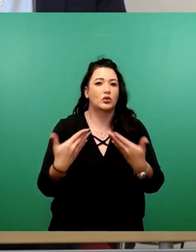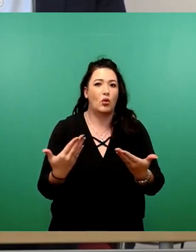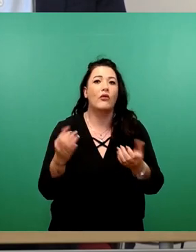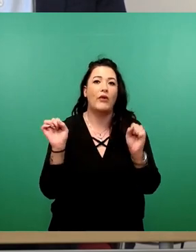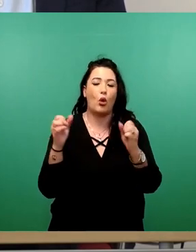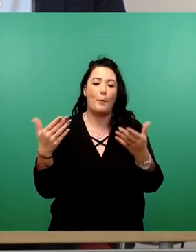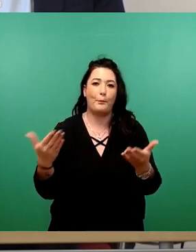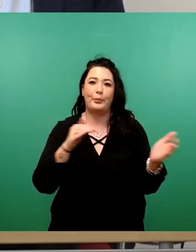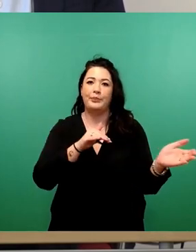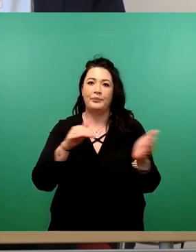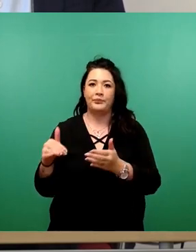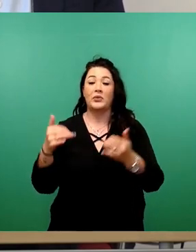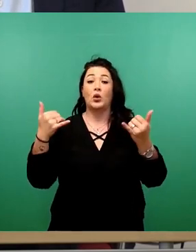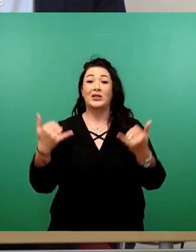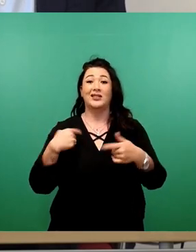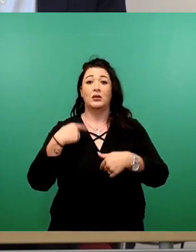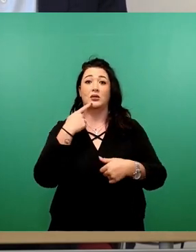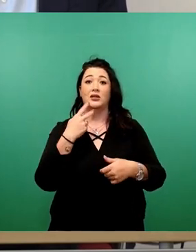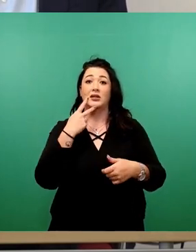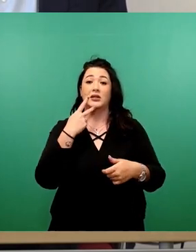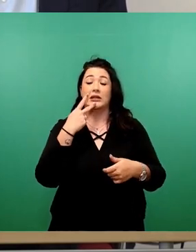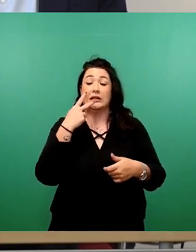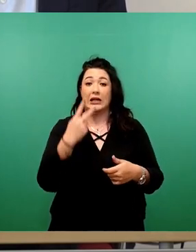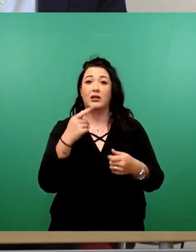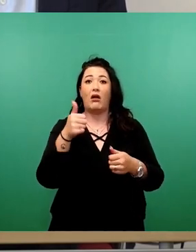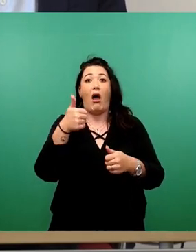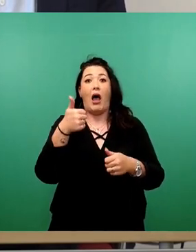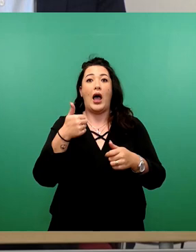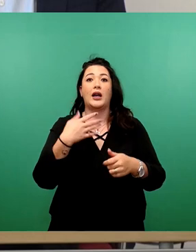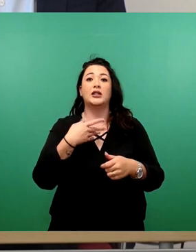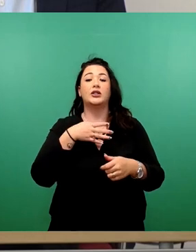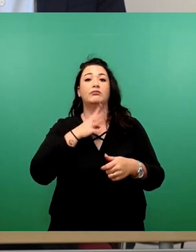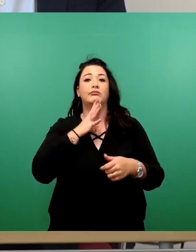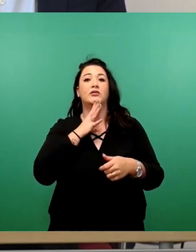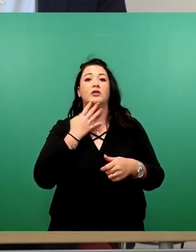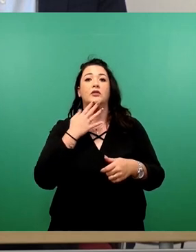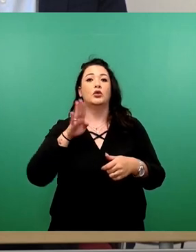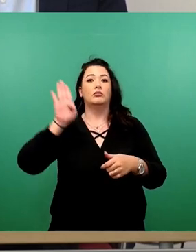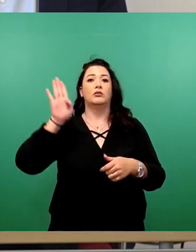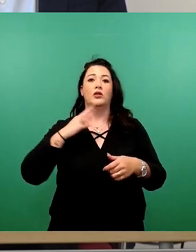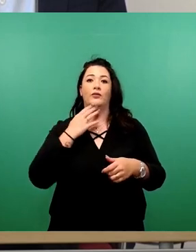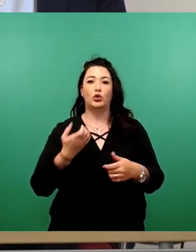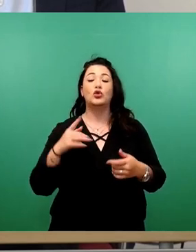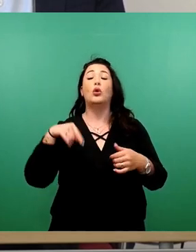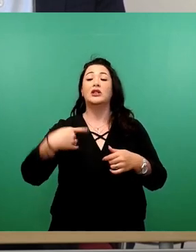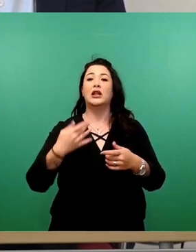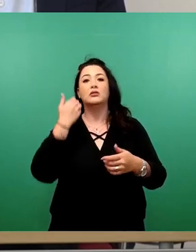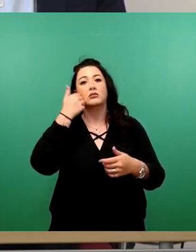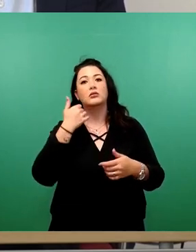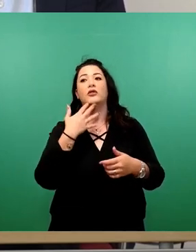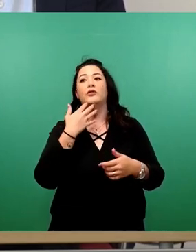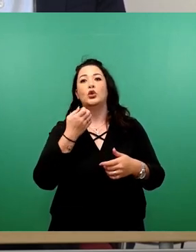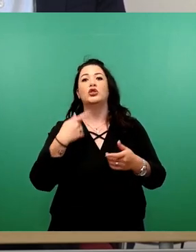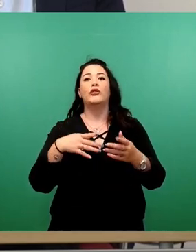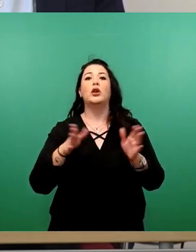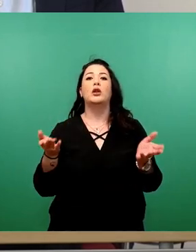gibt eine weitere Wortmeldung. Das war Frau Frohwiese, dann war gebeten worden, eine Auszeit vor der Abstimmung.